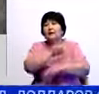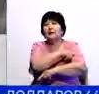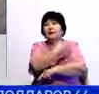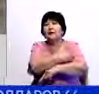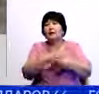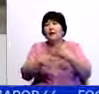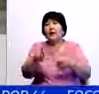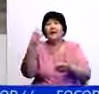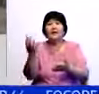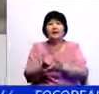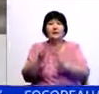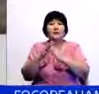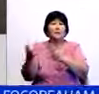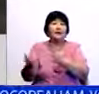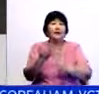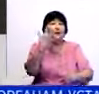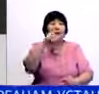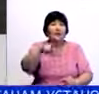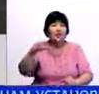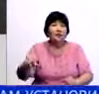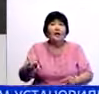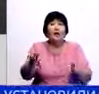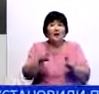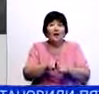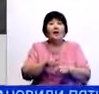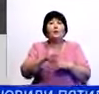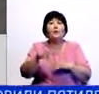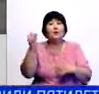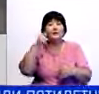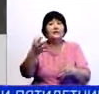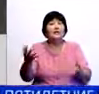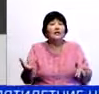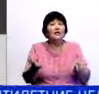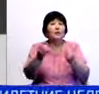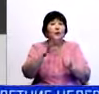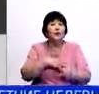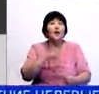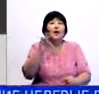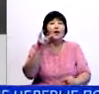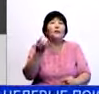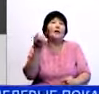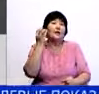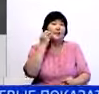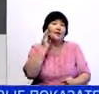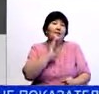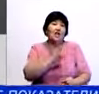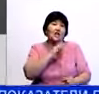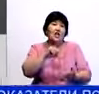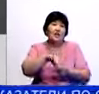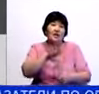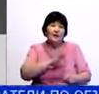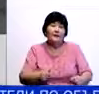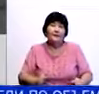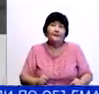помощи они вывели из горящего дома 5 человек. Как позже выяснилось, среди спасенных были ребенок и беременная женщина.